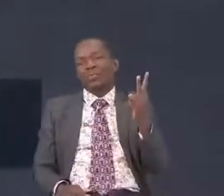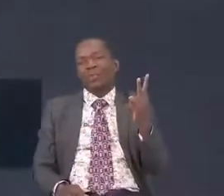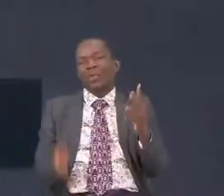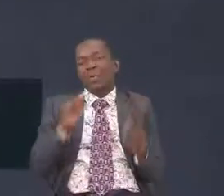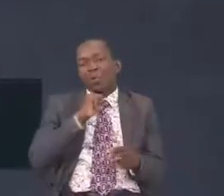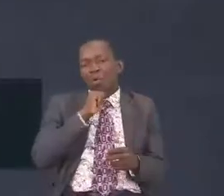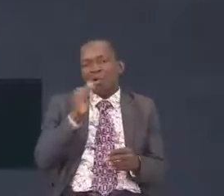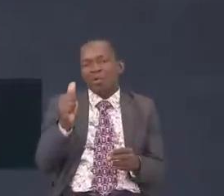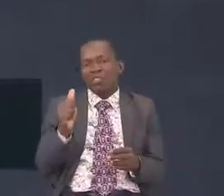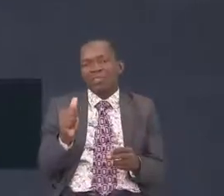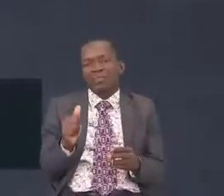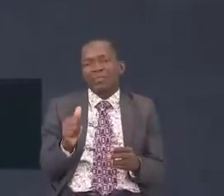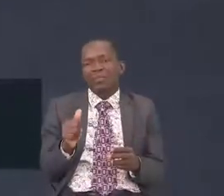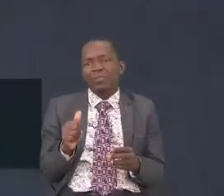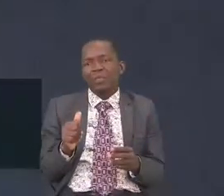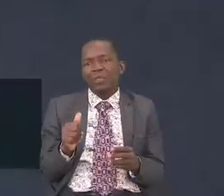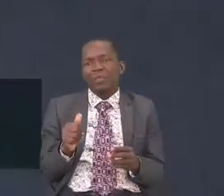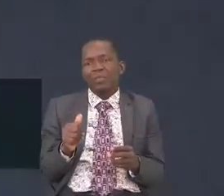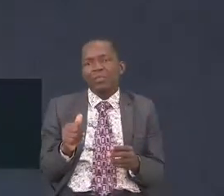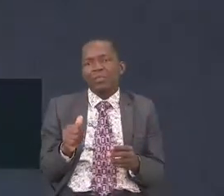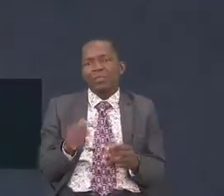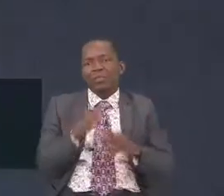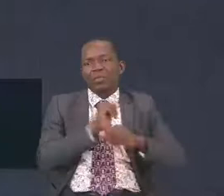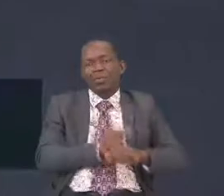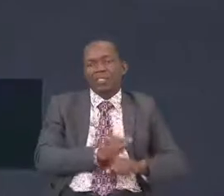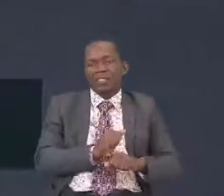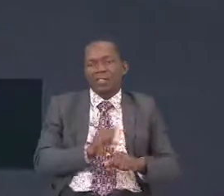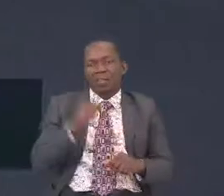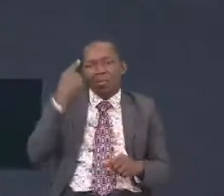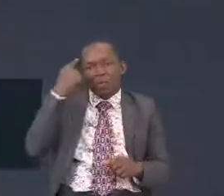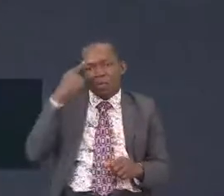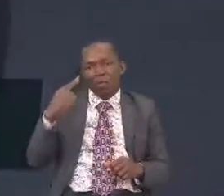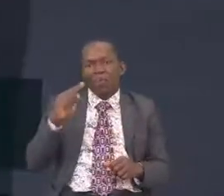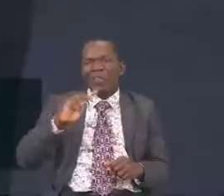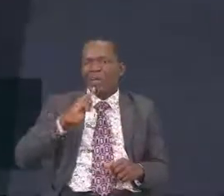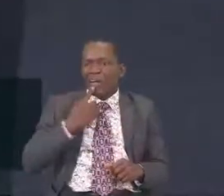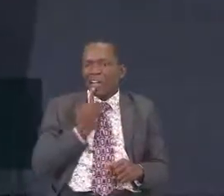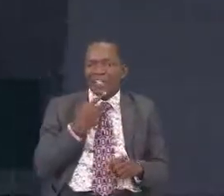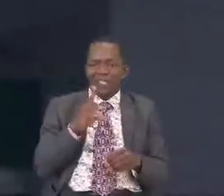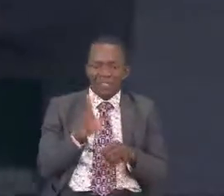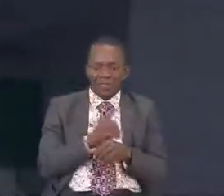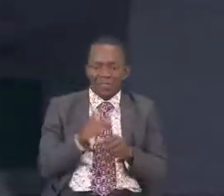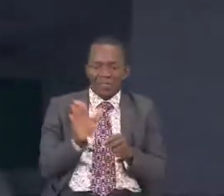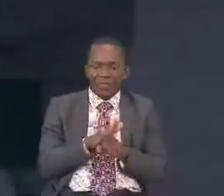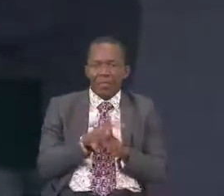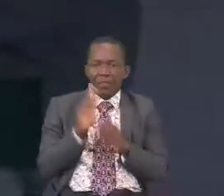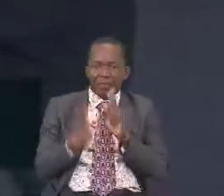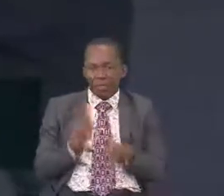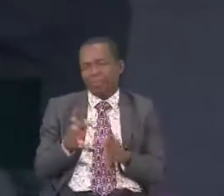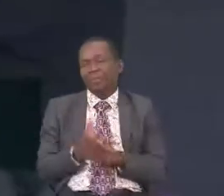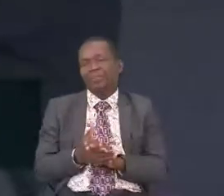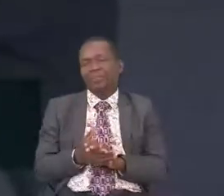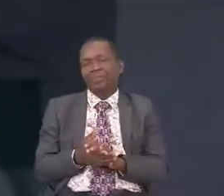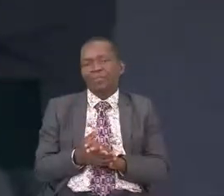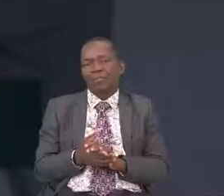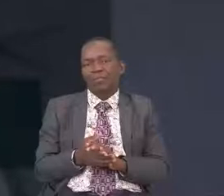pour les laborieux fervents. Les laborieux fervents, ceux qui disent, je